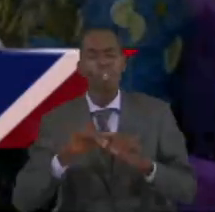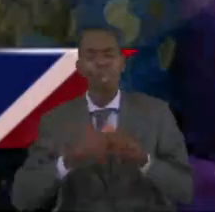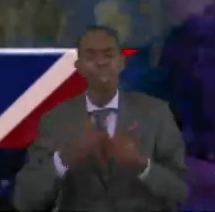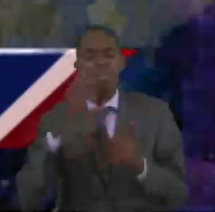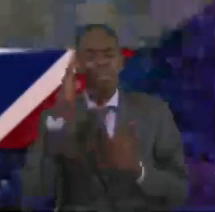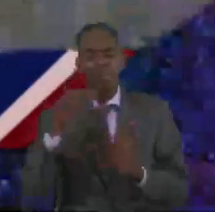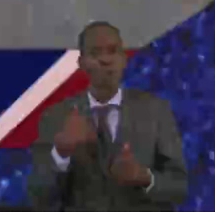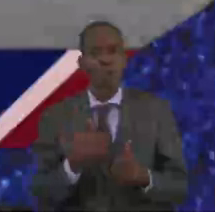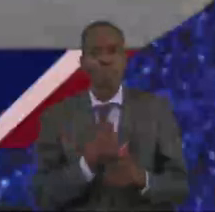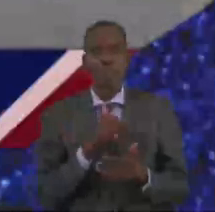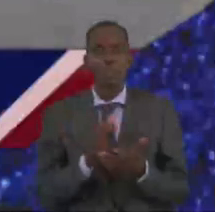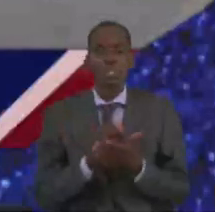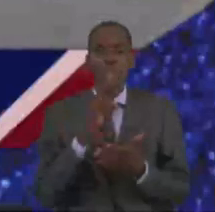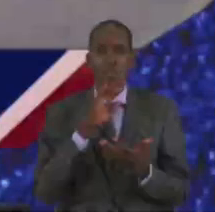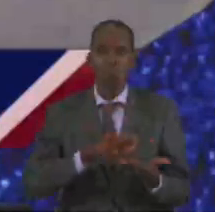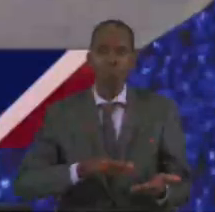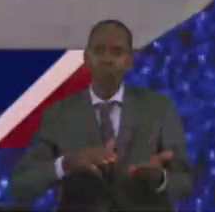Nous qui sommes